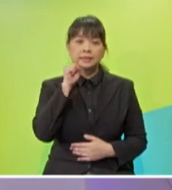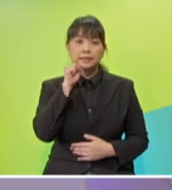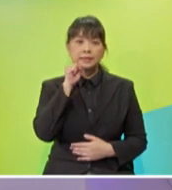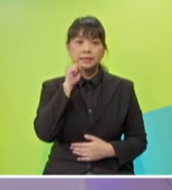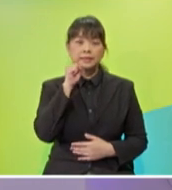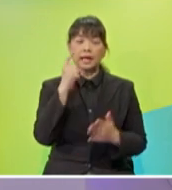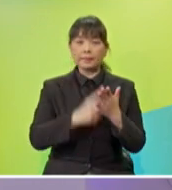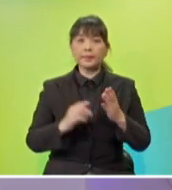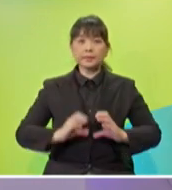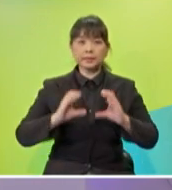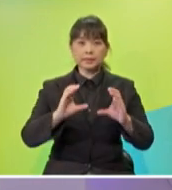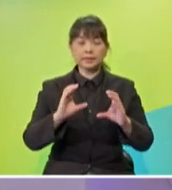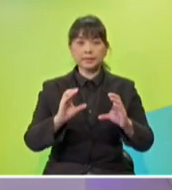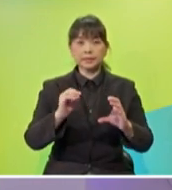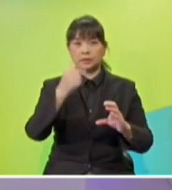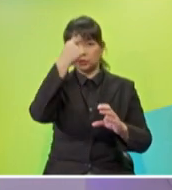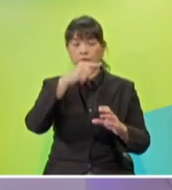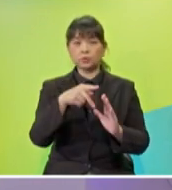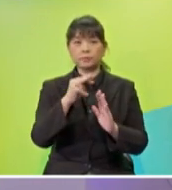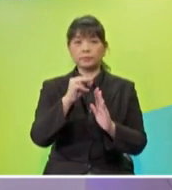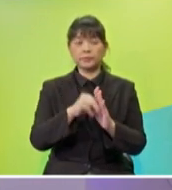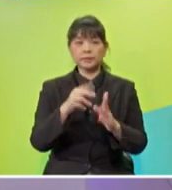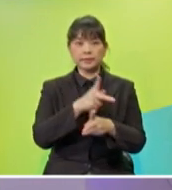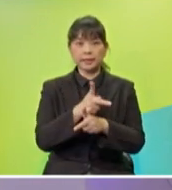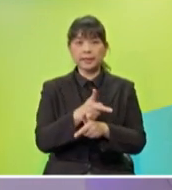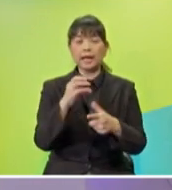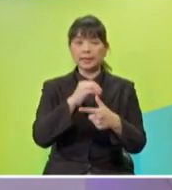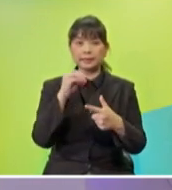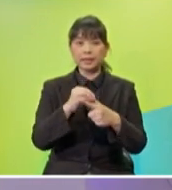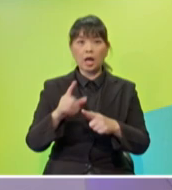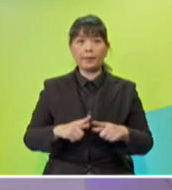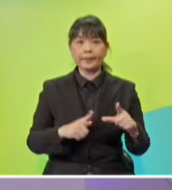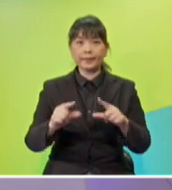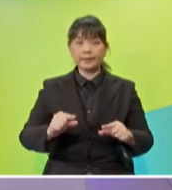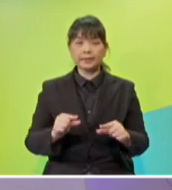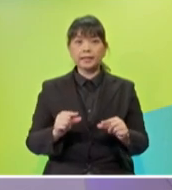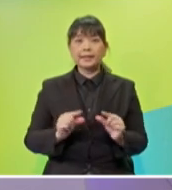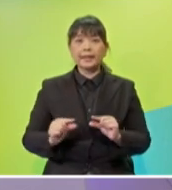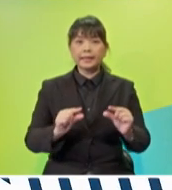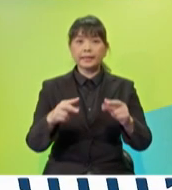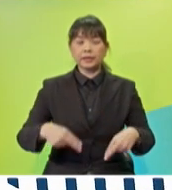caranya menjaga atau amalkan gaya hidup sehat